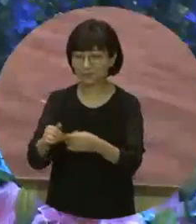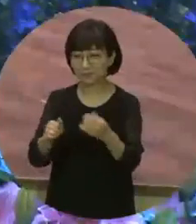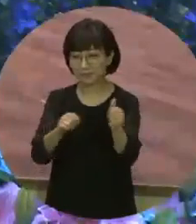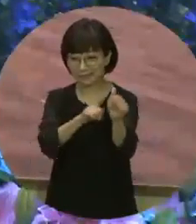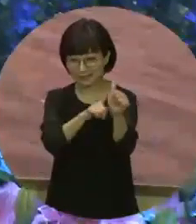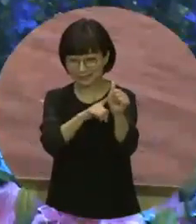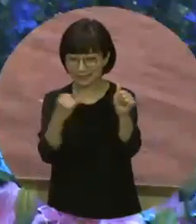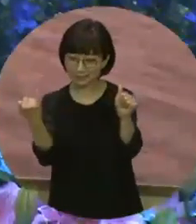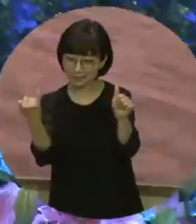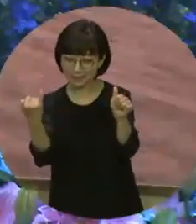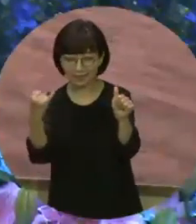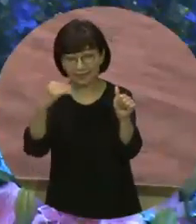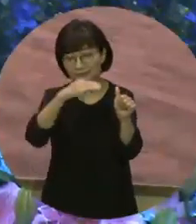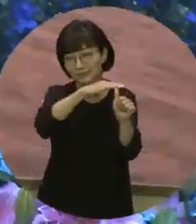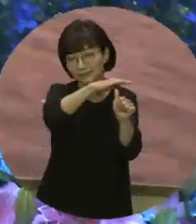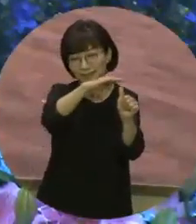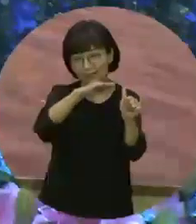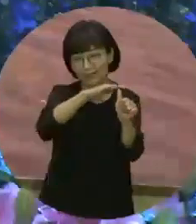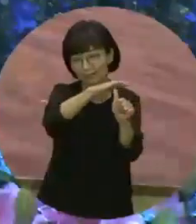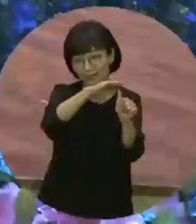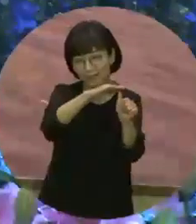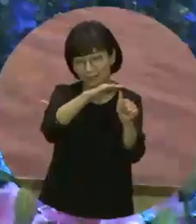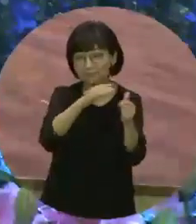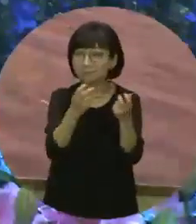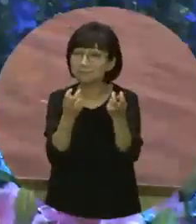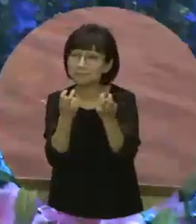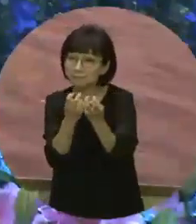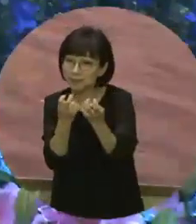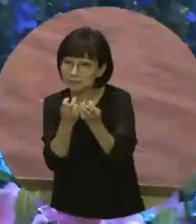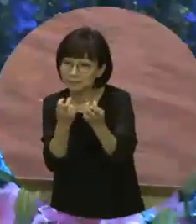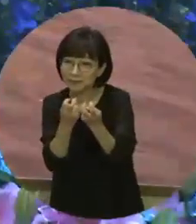사랑받으려고 하면 어떻게 해야 되는지에 대해서